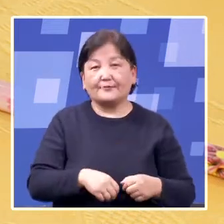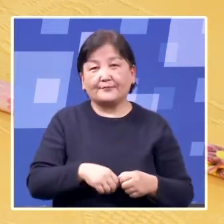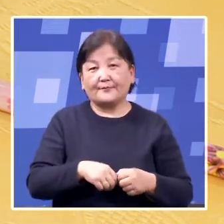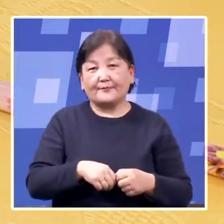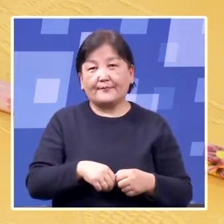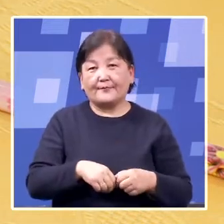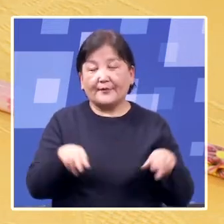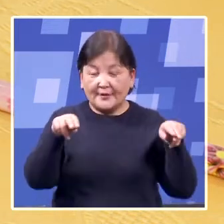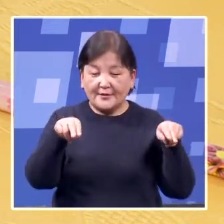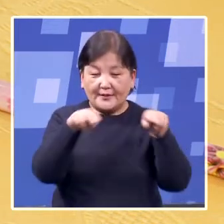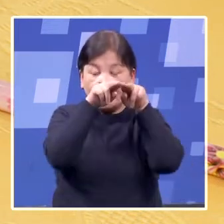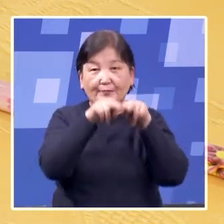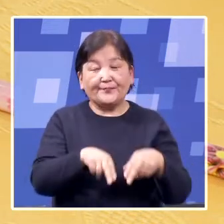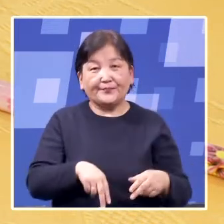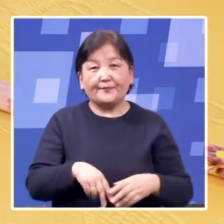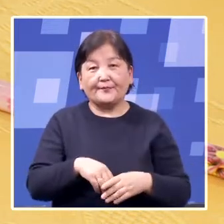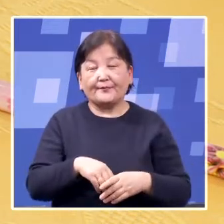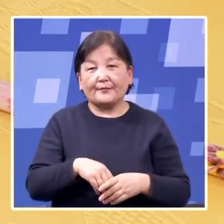одоо хооронд нь холбоорой.